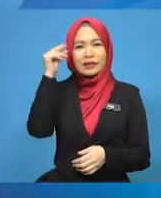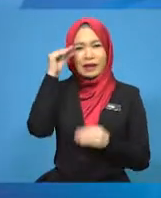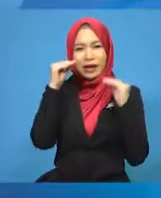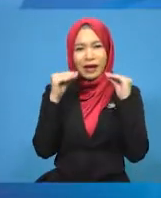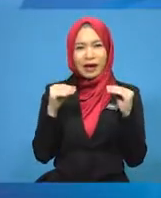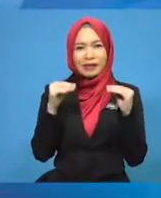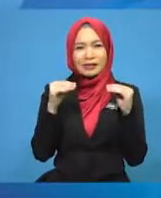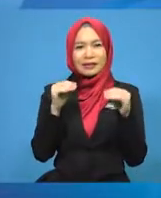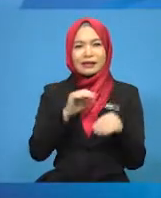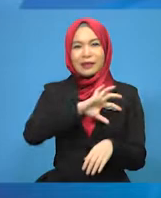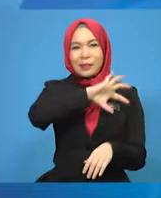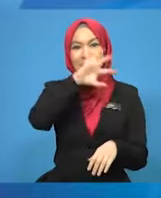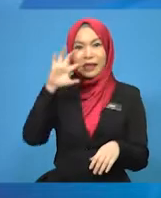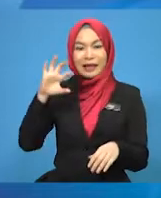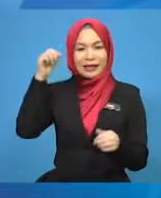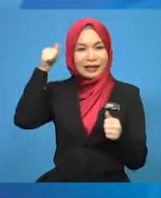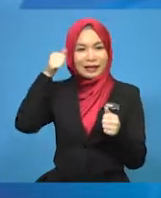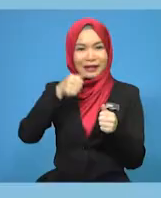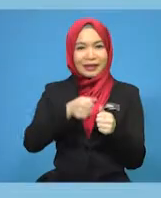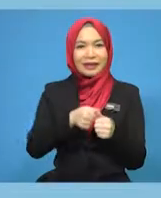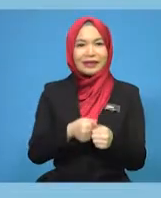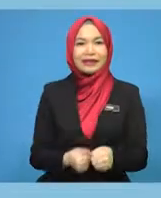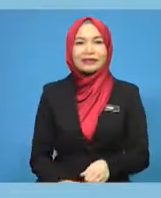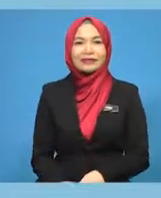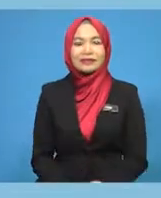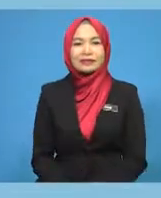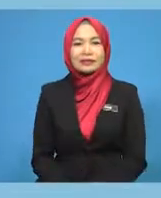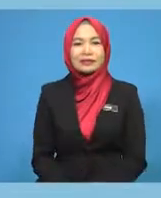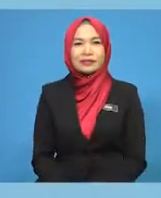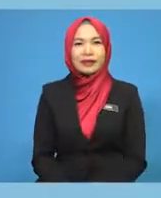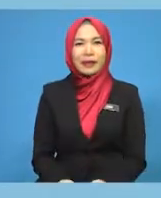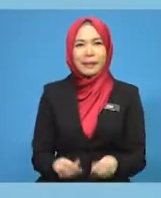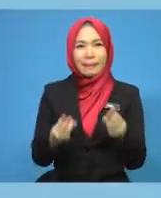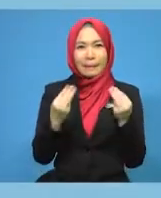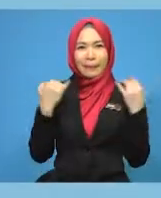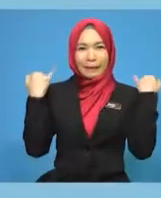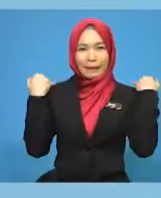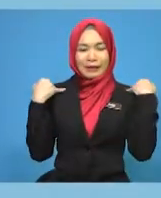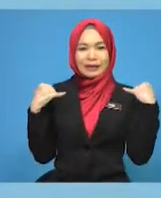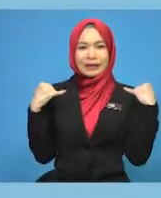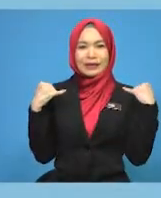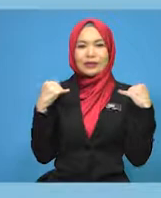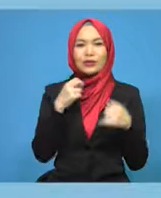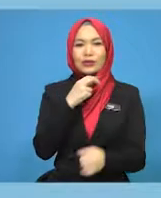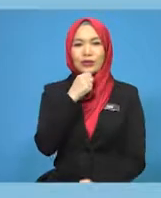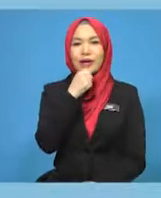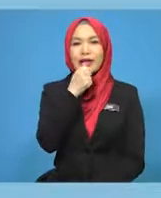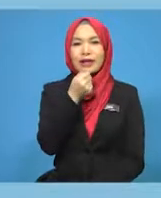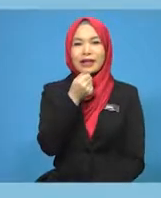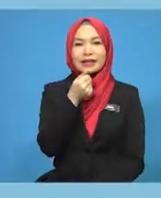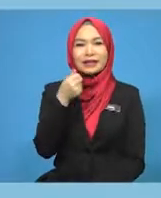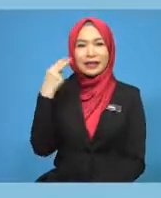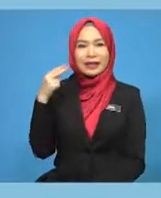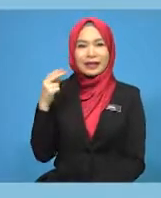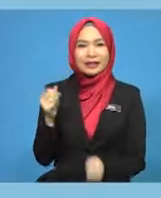Iaitu dengan cara mengingat ayat ini. Mari jual kacang hijau bersama Ipin dan